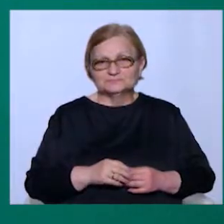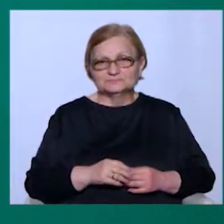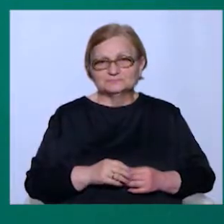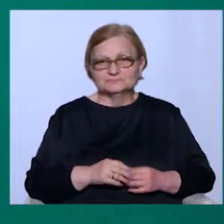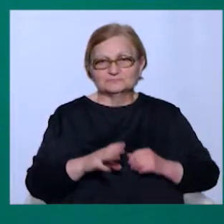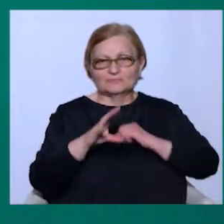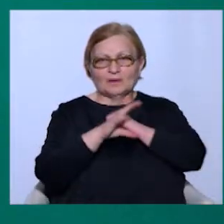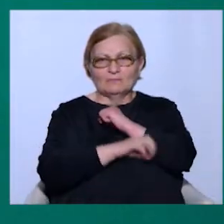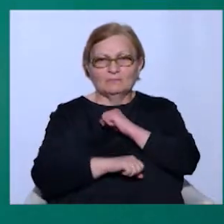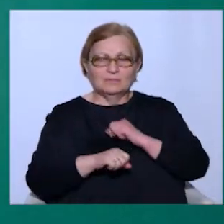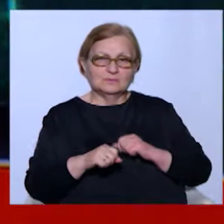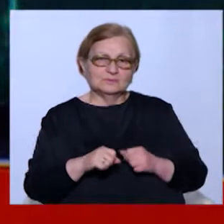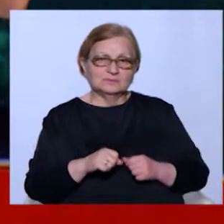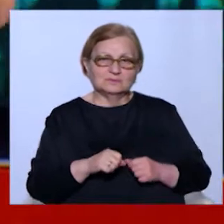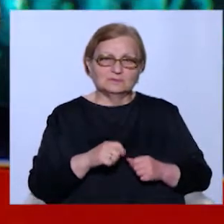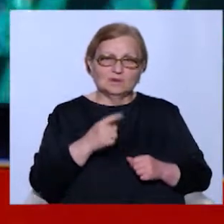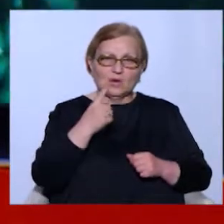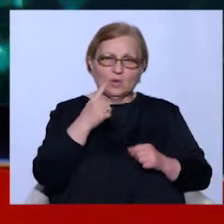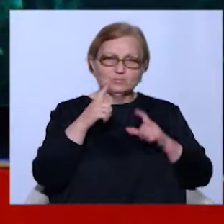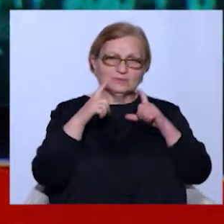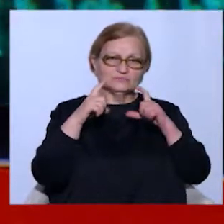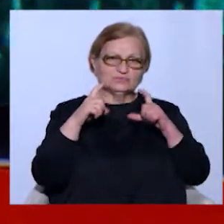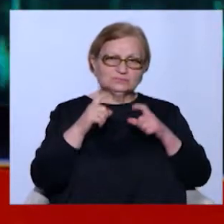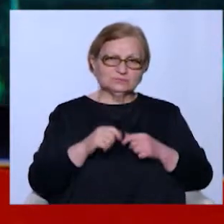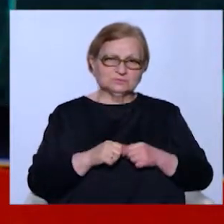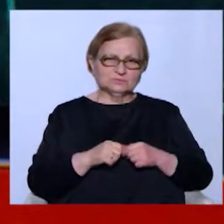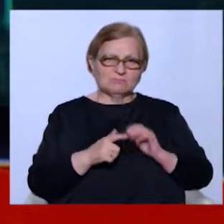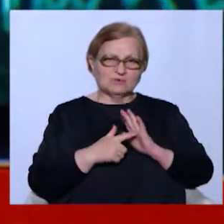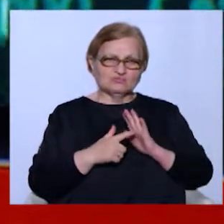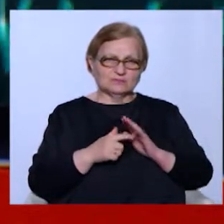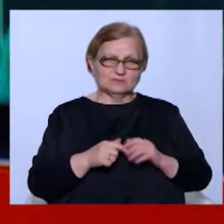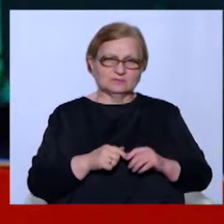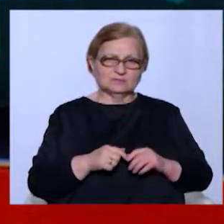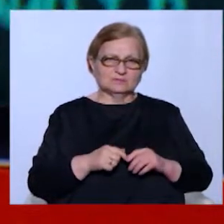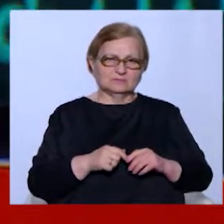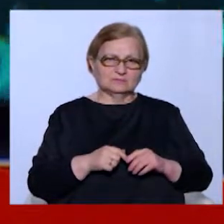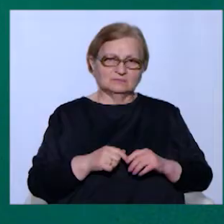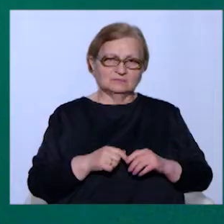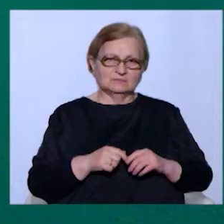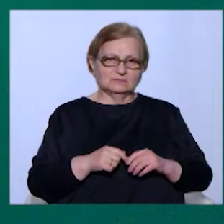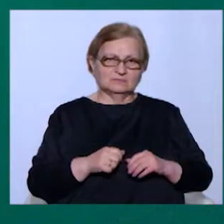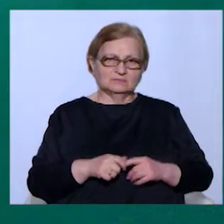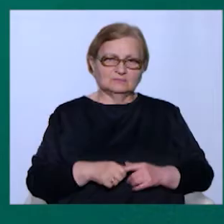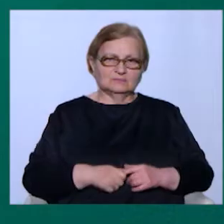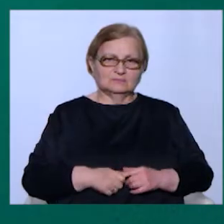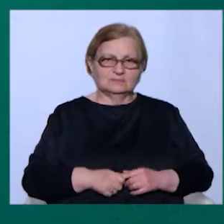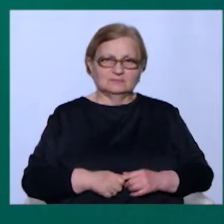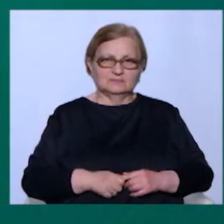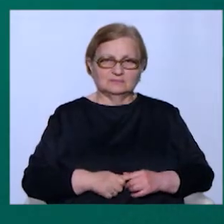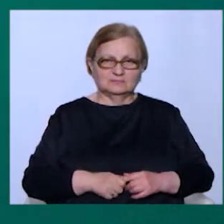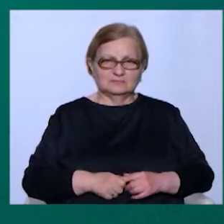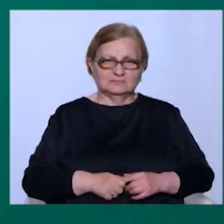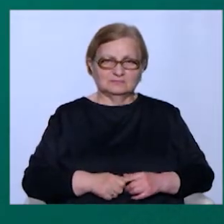და ბოლო წრე ოდნავ დიდი დახატეთ. მეშვიდე. ეს ოდნავ დიდი წრე